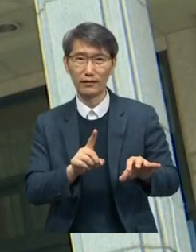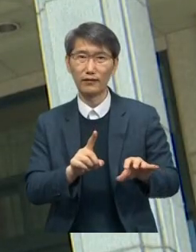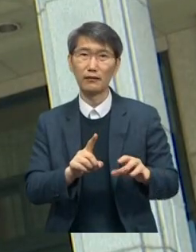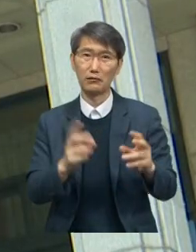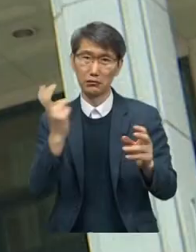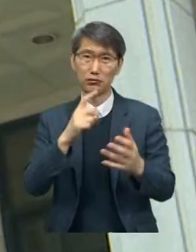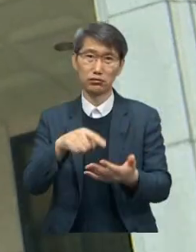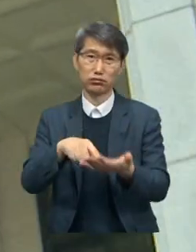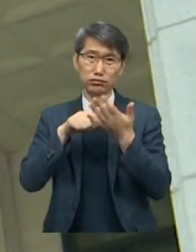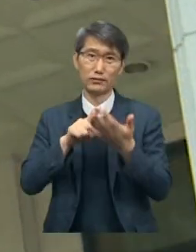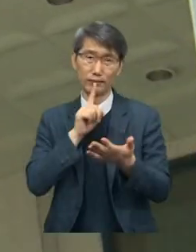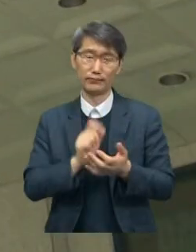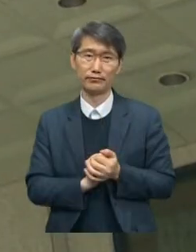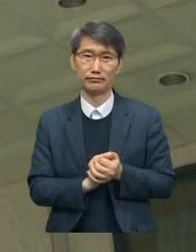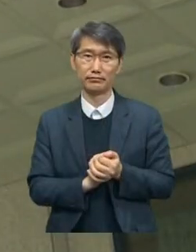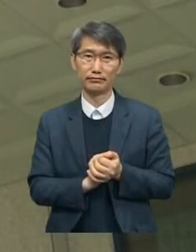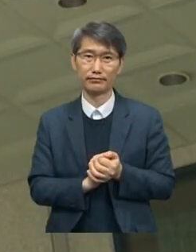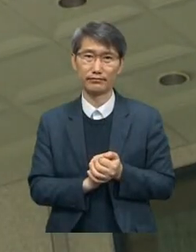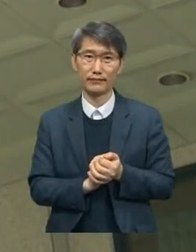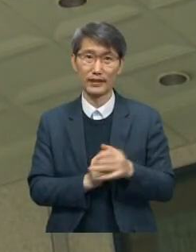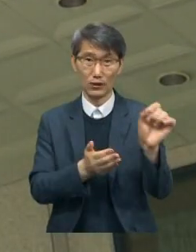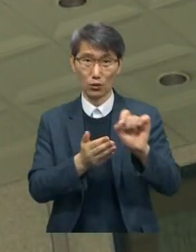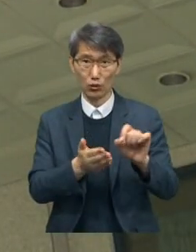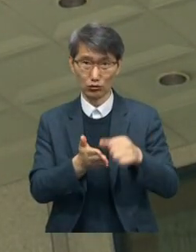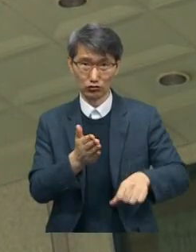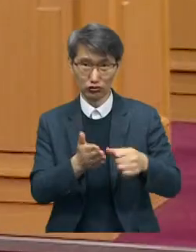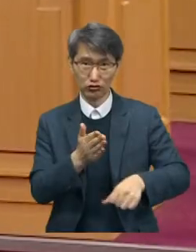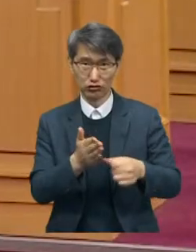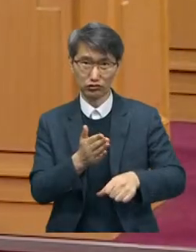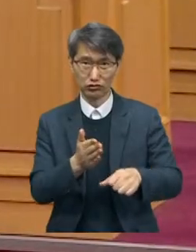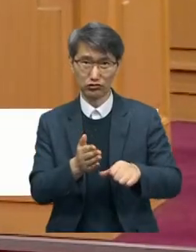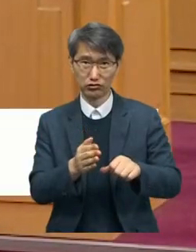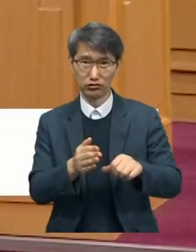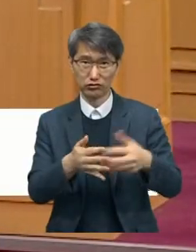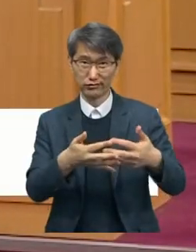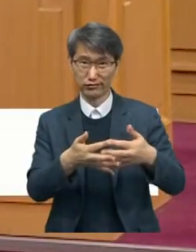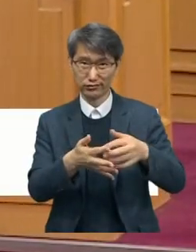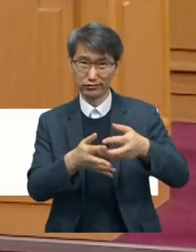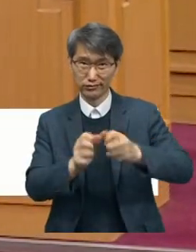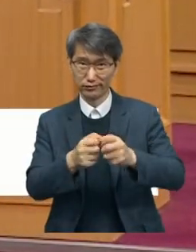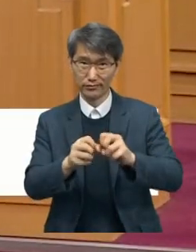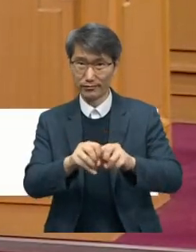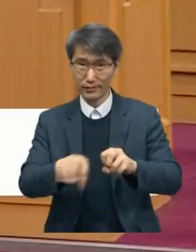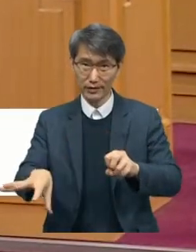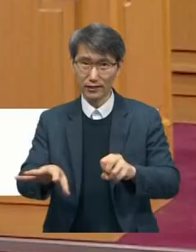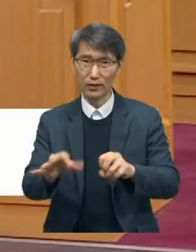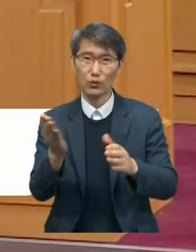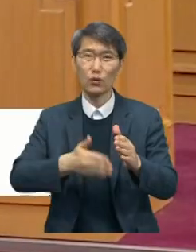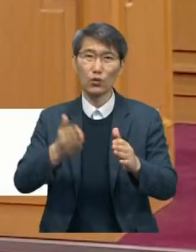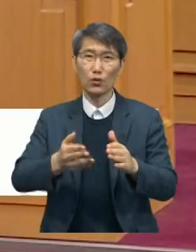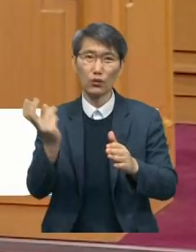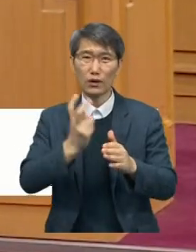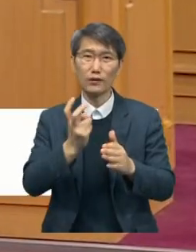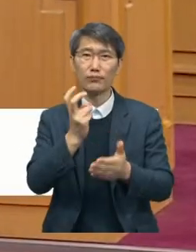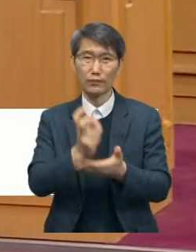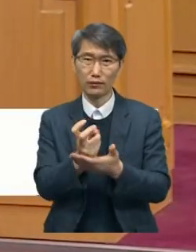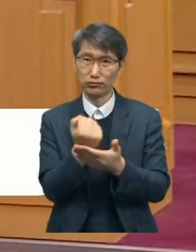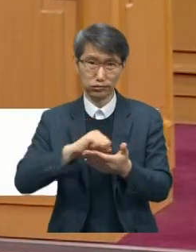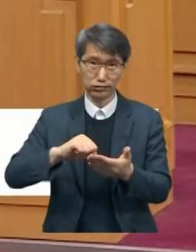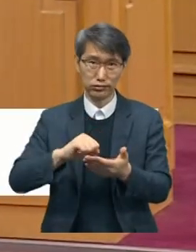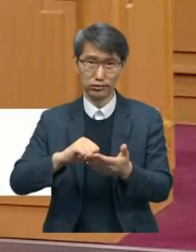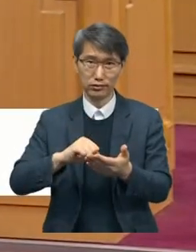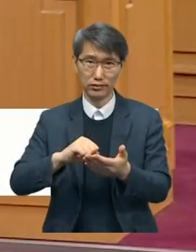과정에서 드러났다고 주장했습니다. 해당 기록물을 멸실한 것은 공공기록물 관련 법률을 위반한 것으로